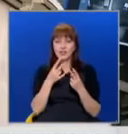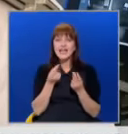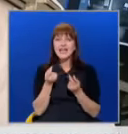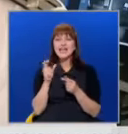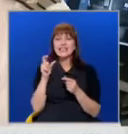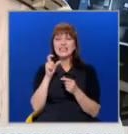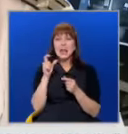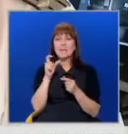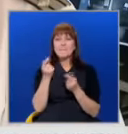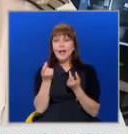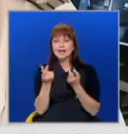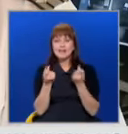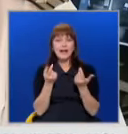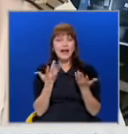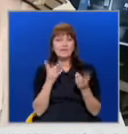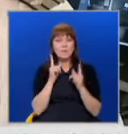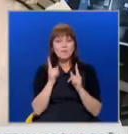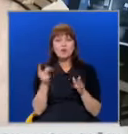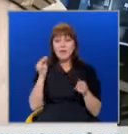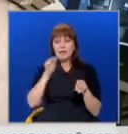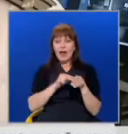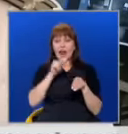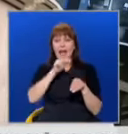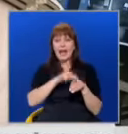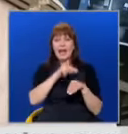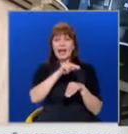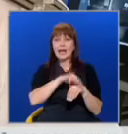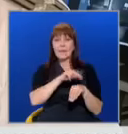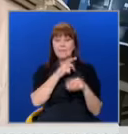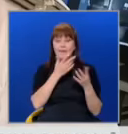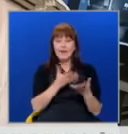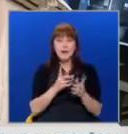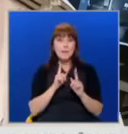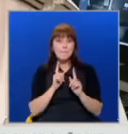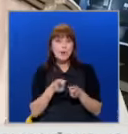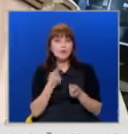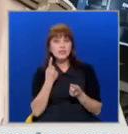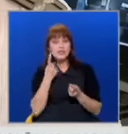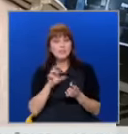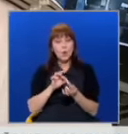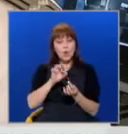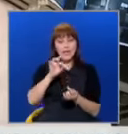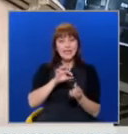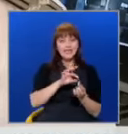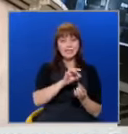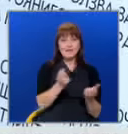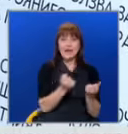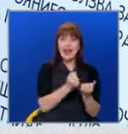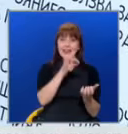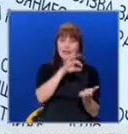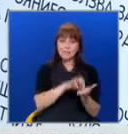седименти. Какво може да има полепнало по тези седименти, само така наречените измервания на място могат да